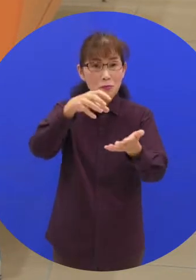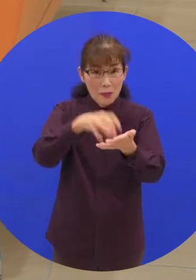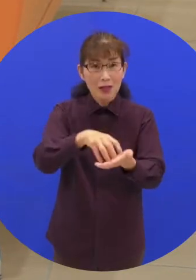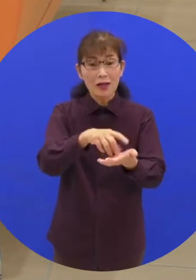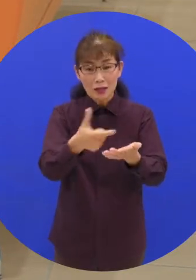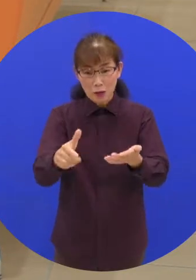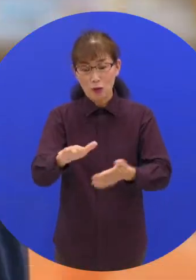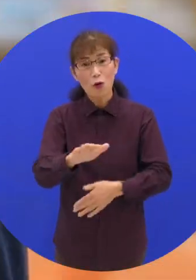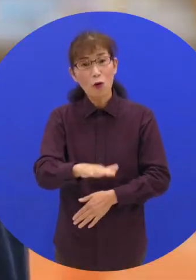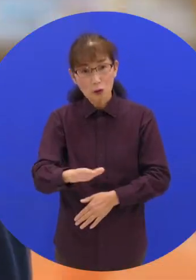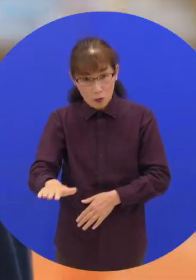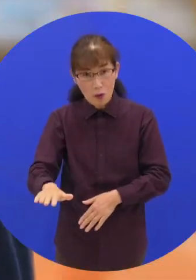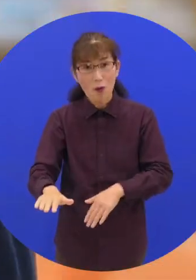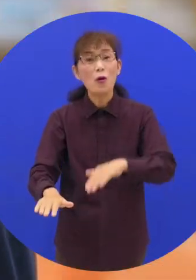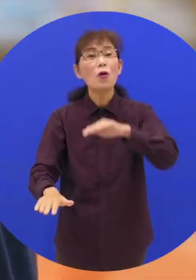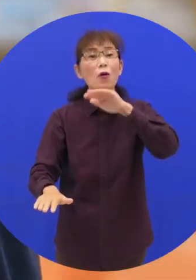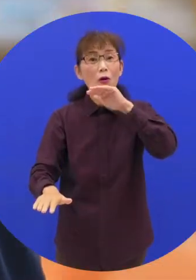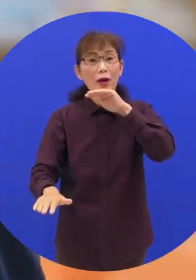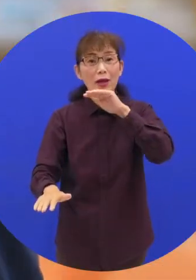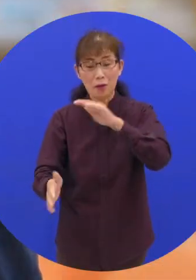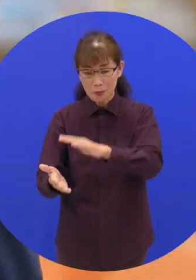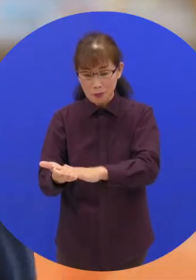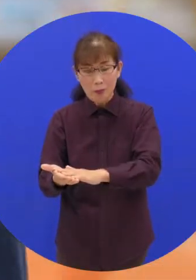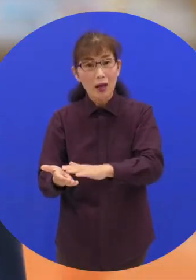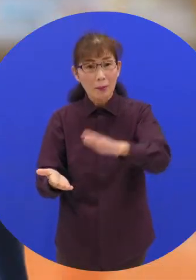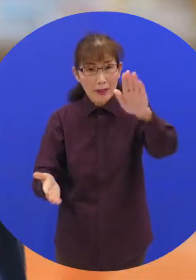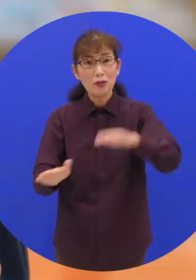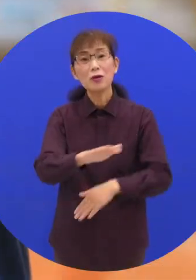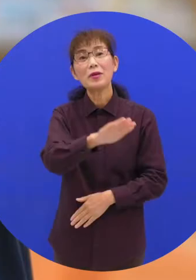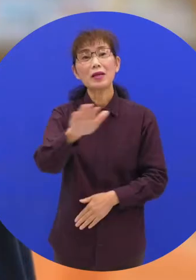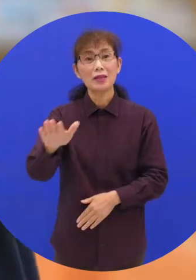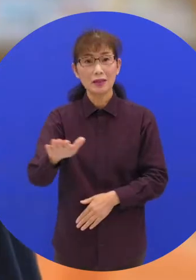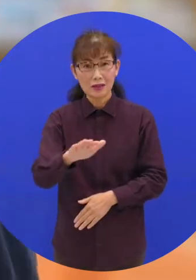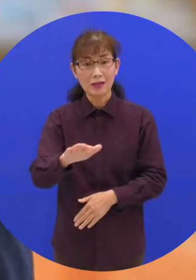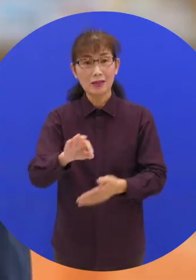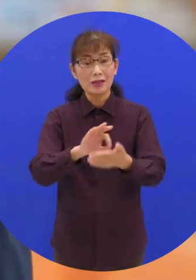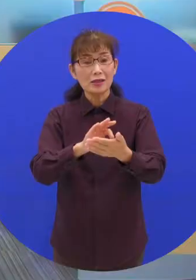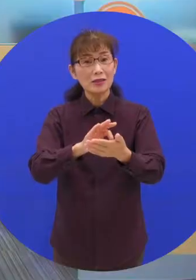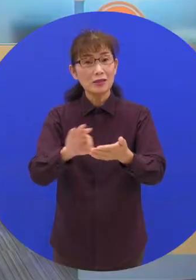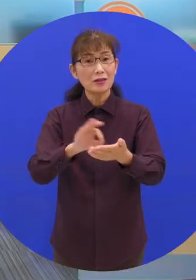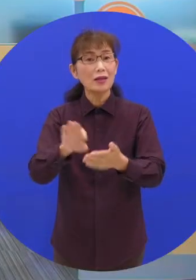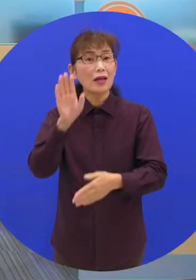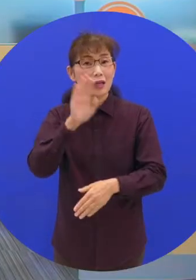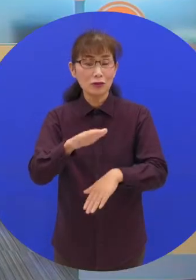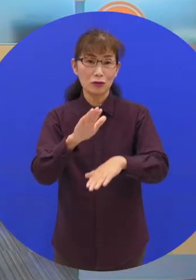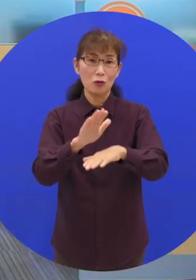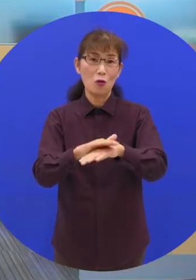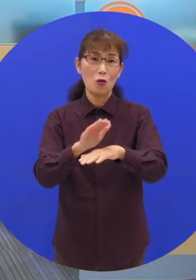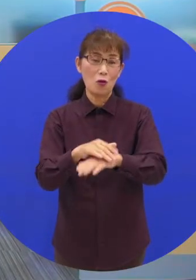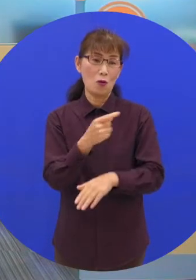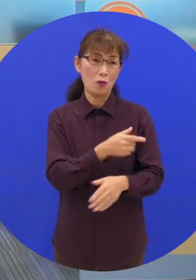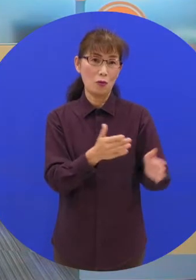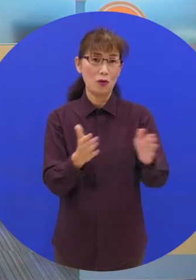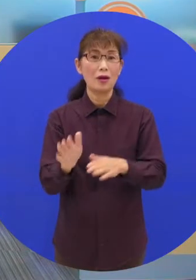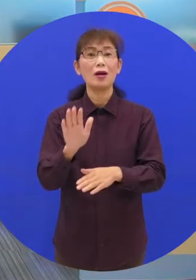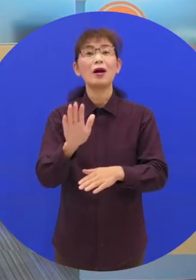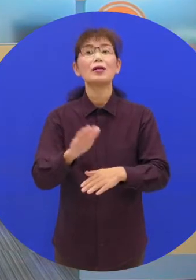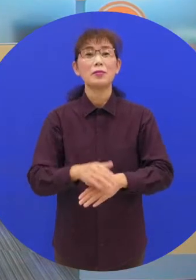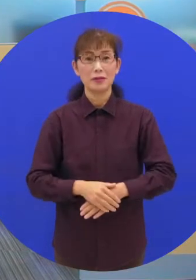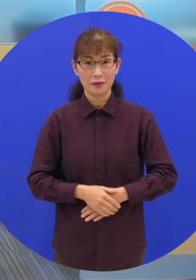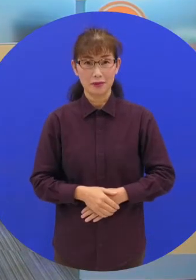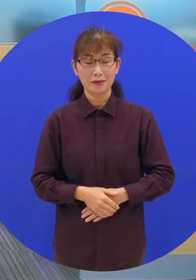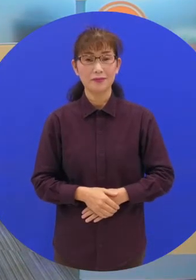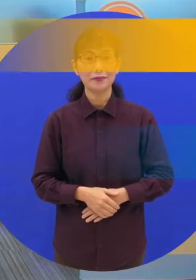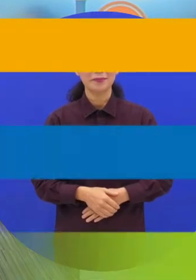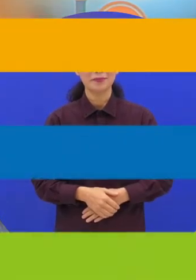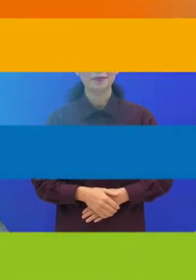りするなど、子どもから高齢の方まで幅広い年代の皆さんに優しい窓口となるように心がけ